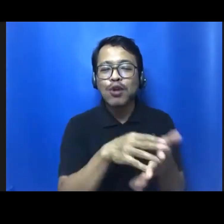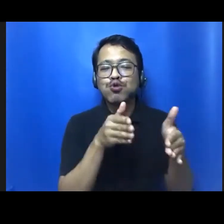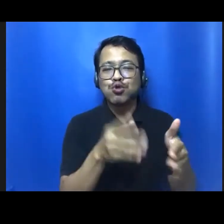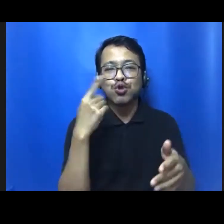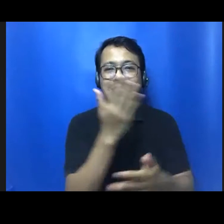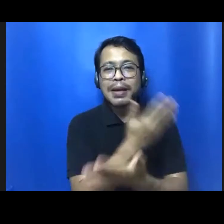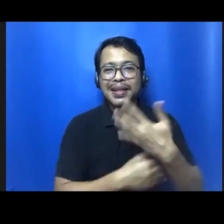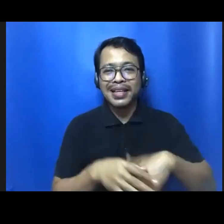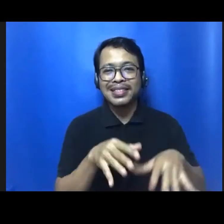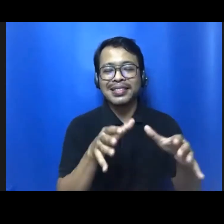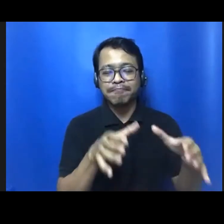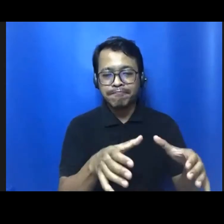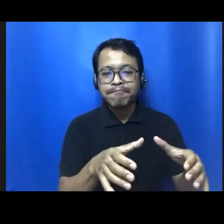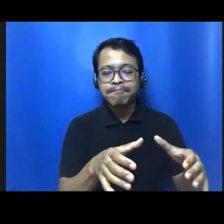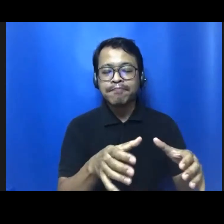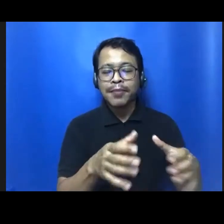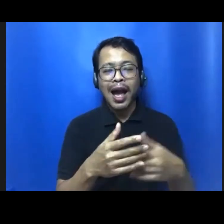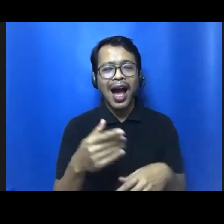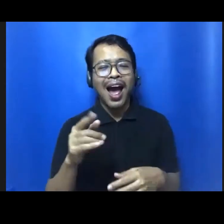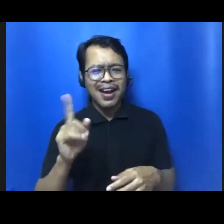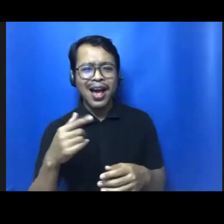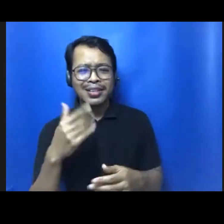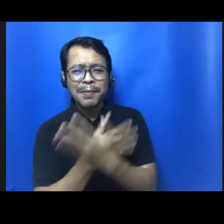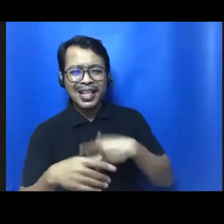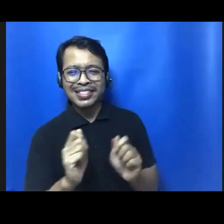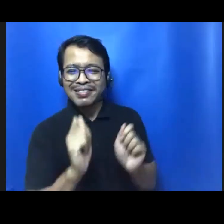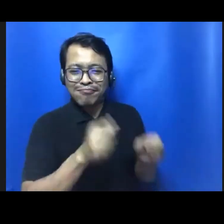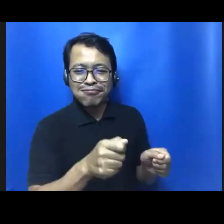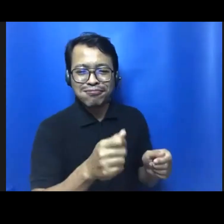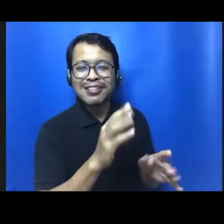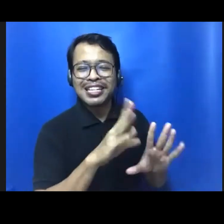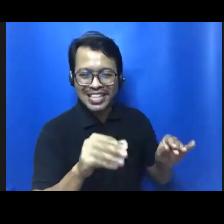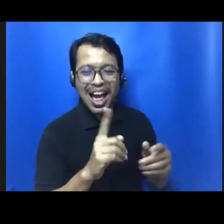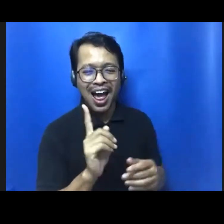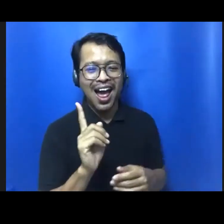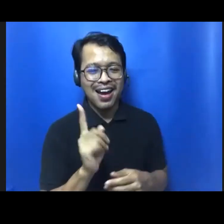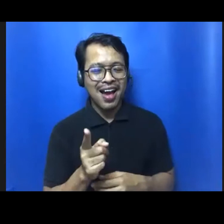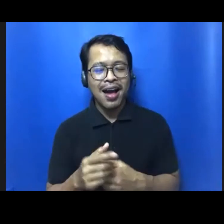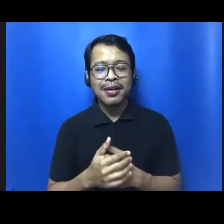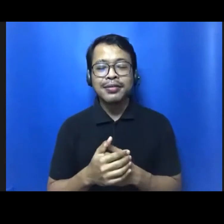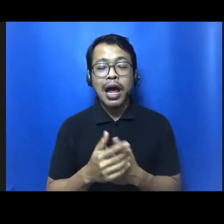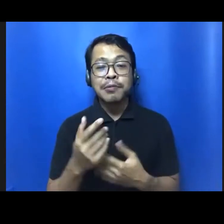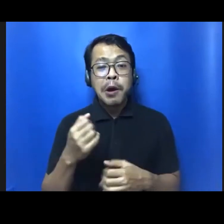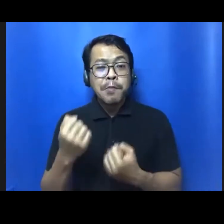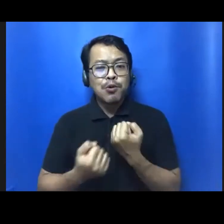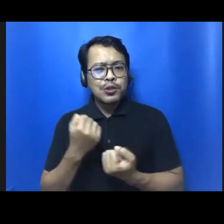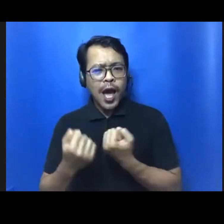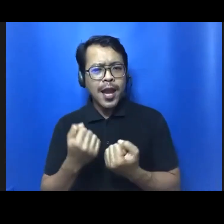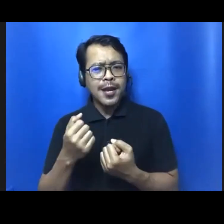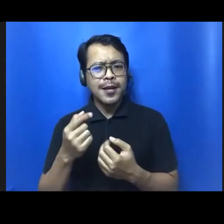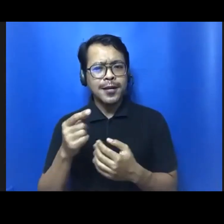dari disabilitas, dan perusahaan pun sudah mulai melirik karena